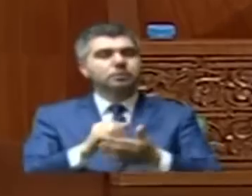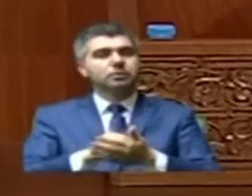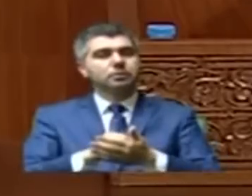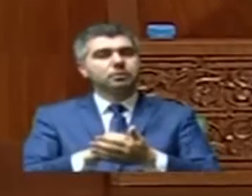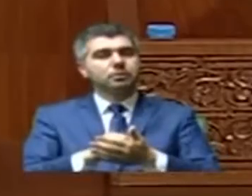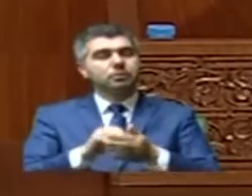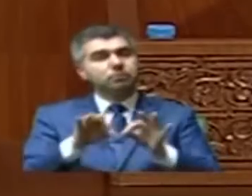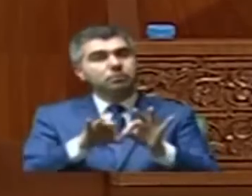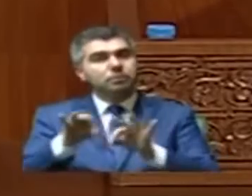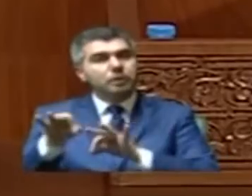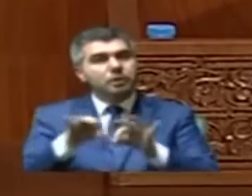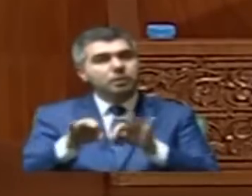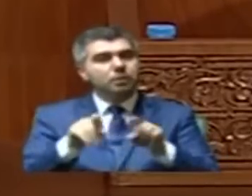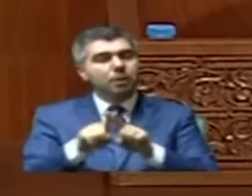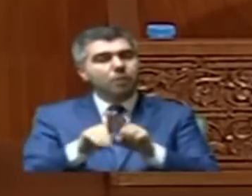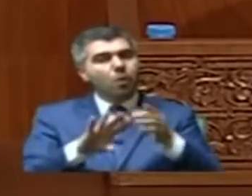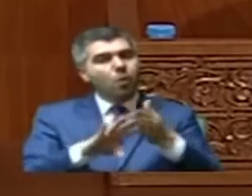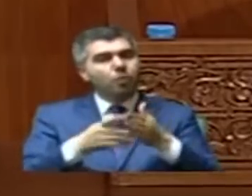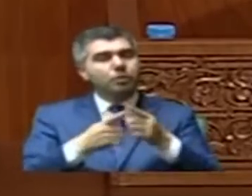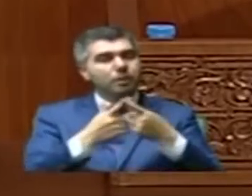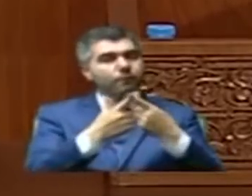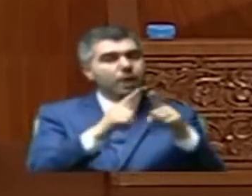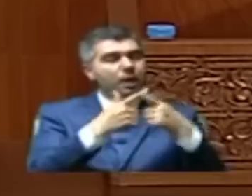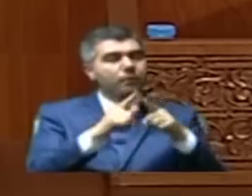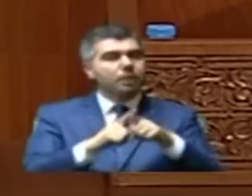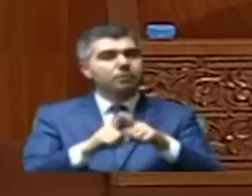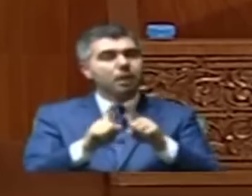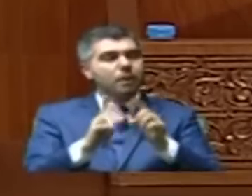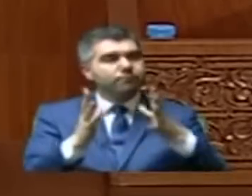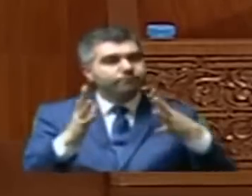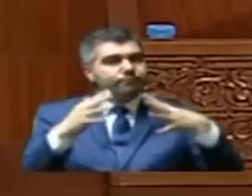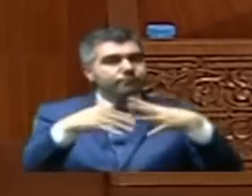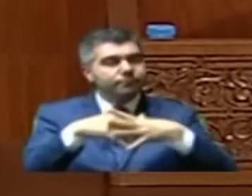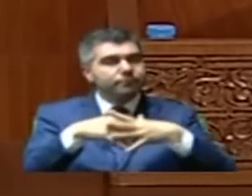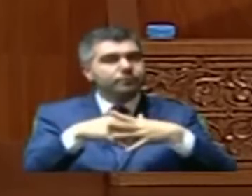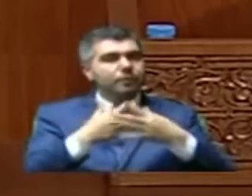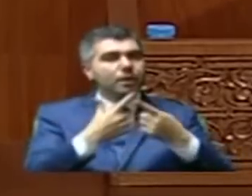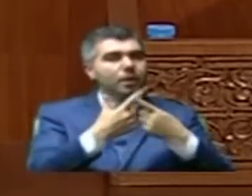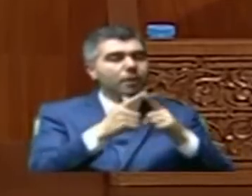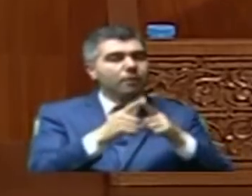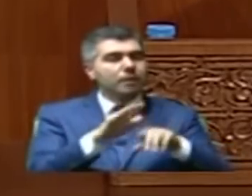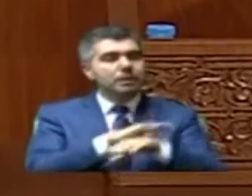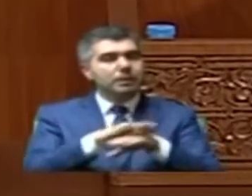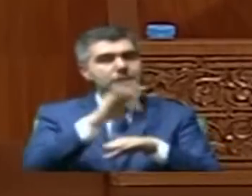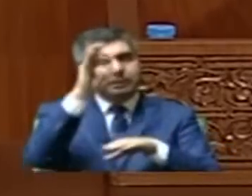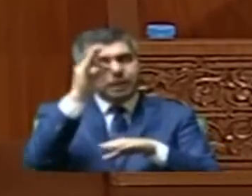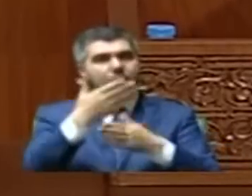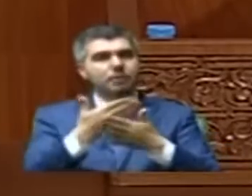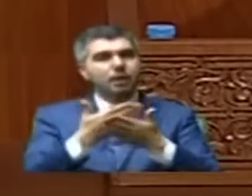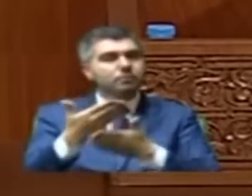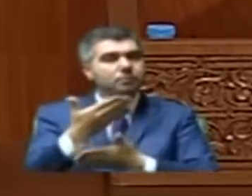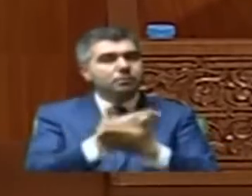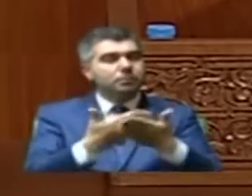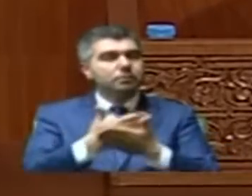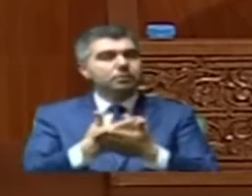الاليات اللي قرنا باش نحقق هذا الشي و باش نضمن هذ الالقائيه في وضع السياسات العموميه الانسجام في